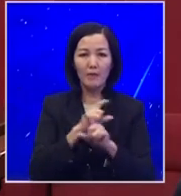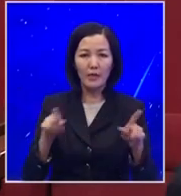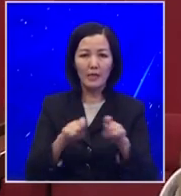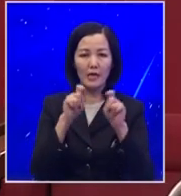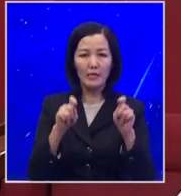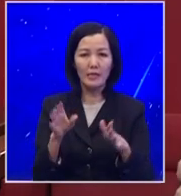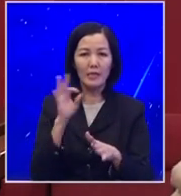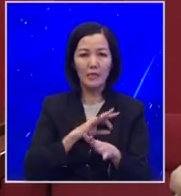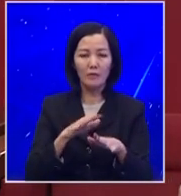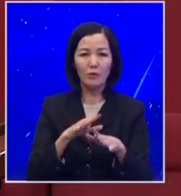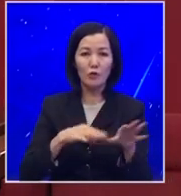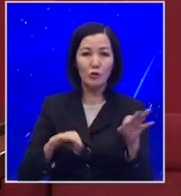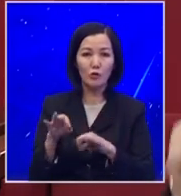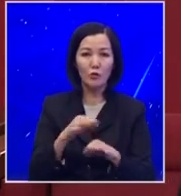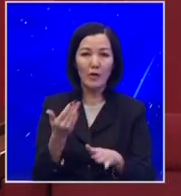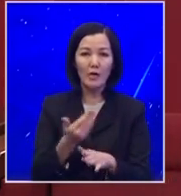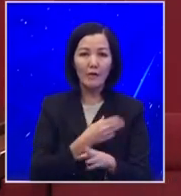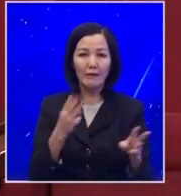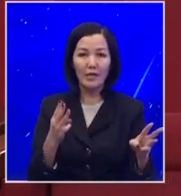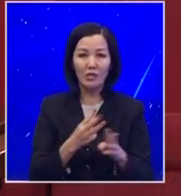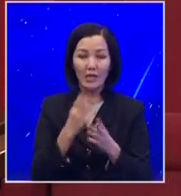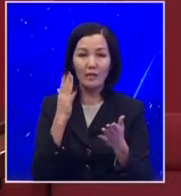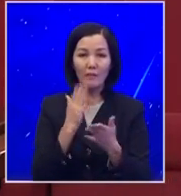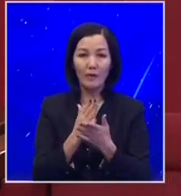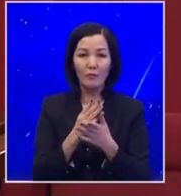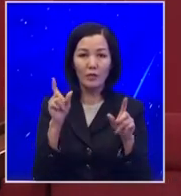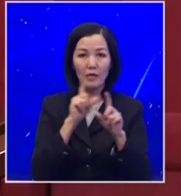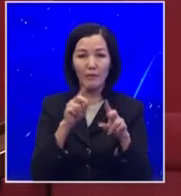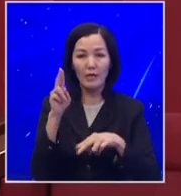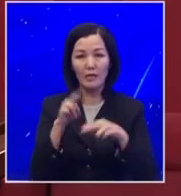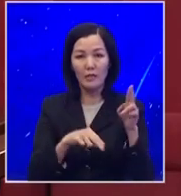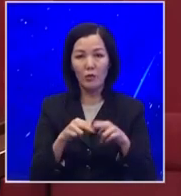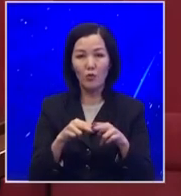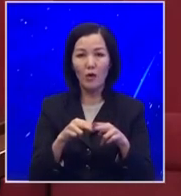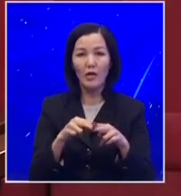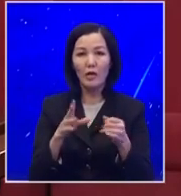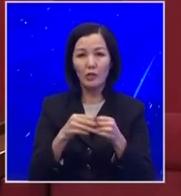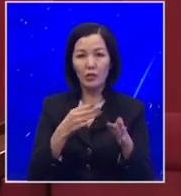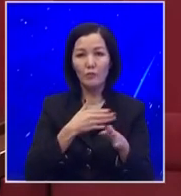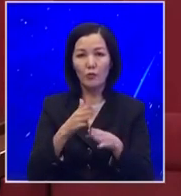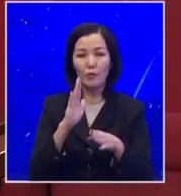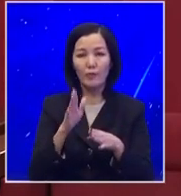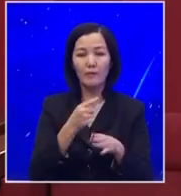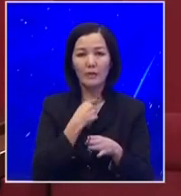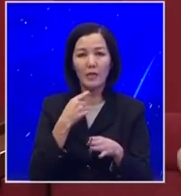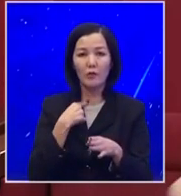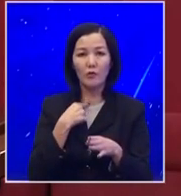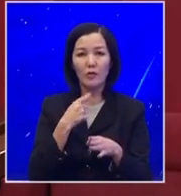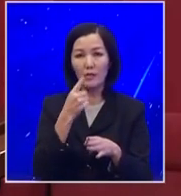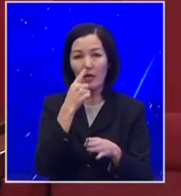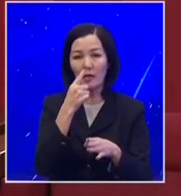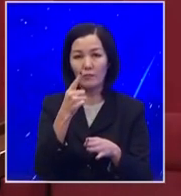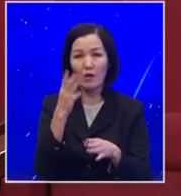тиімді жоба болар еді. Ынта ықылас танытсаңыздар, ғимарат салуға орын бөлуге дайынбыз. Талдықорғанды алыс